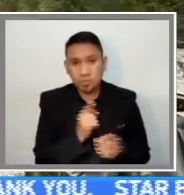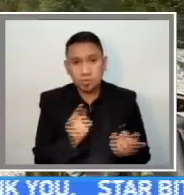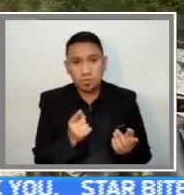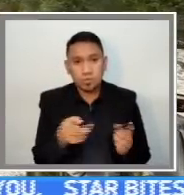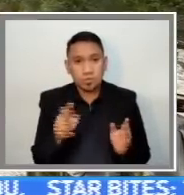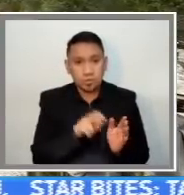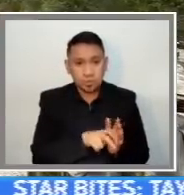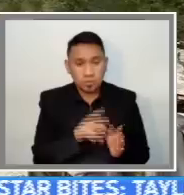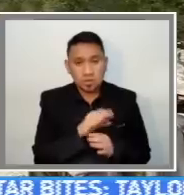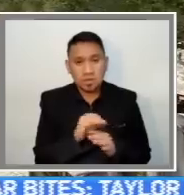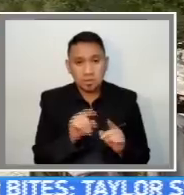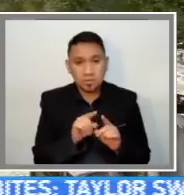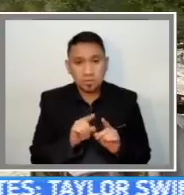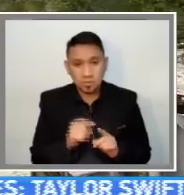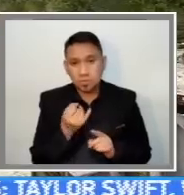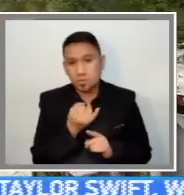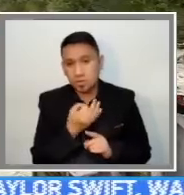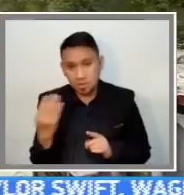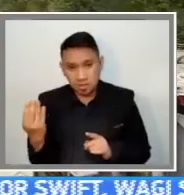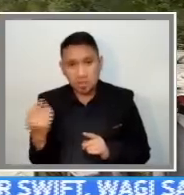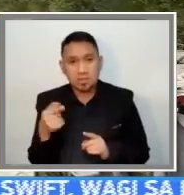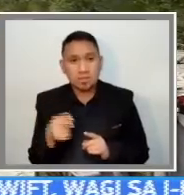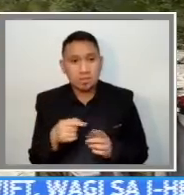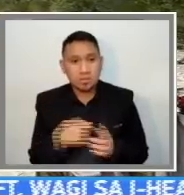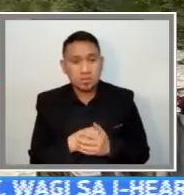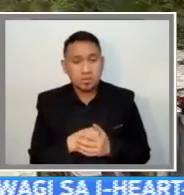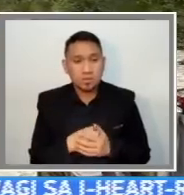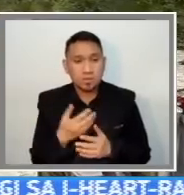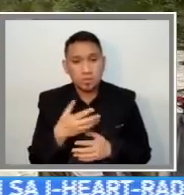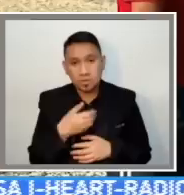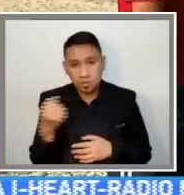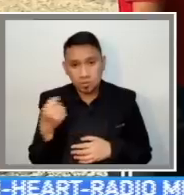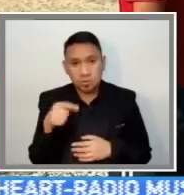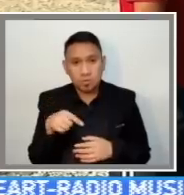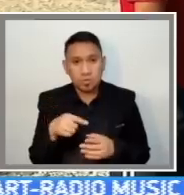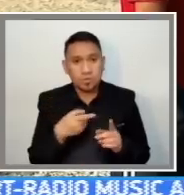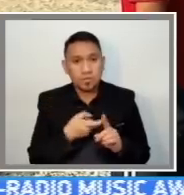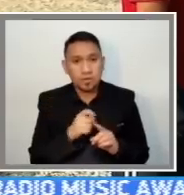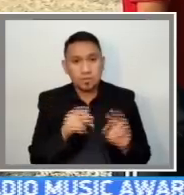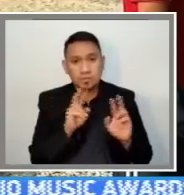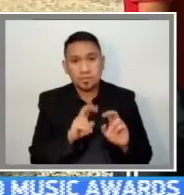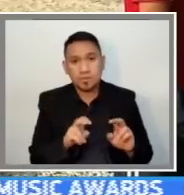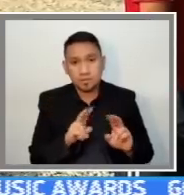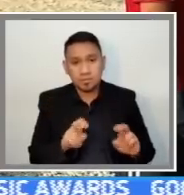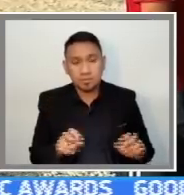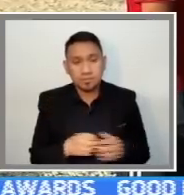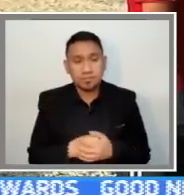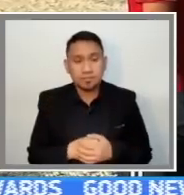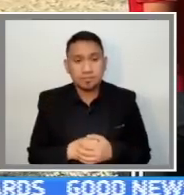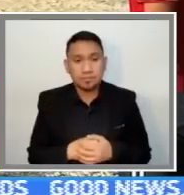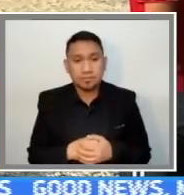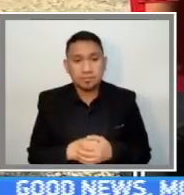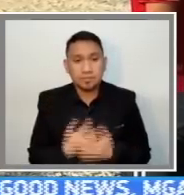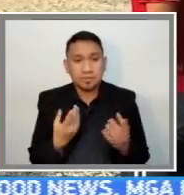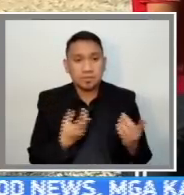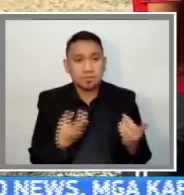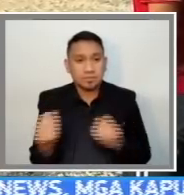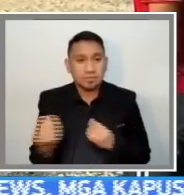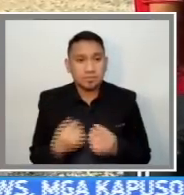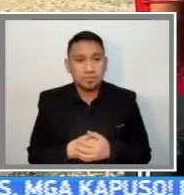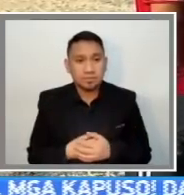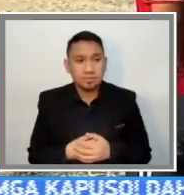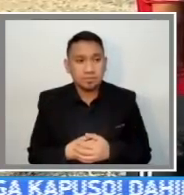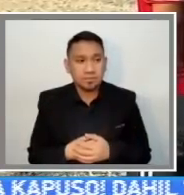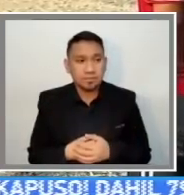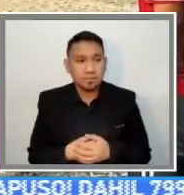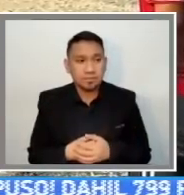talaga ang natin base sa investigation na or gagawin na